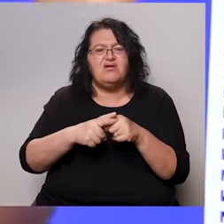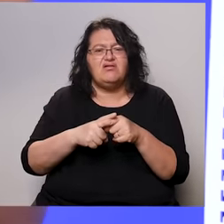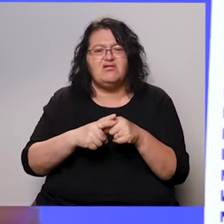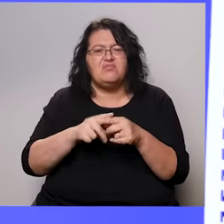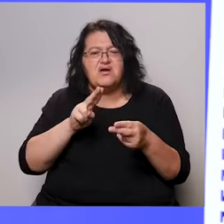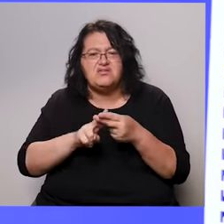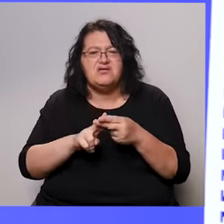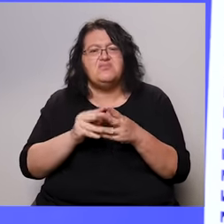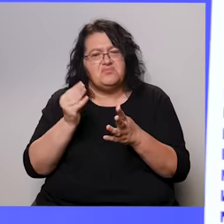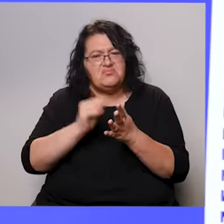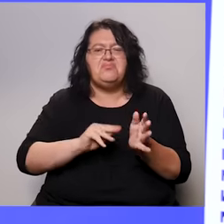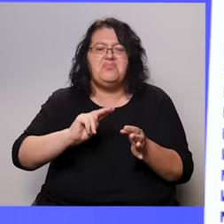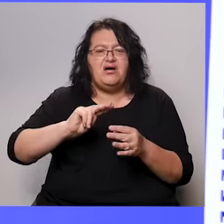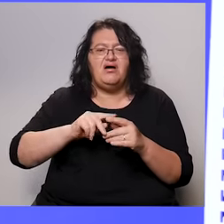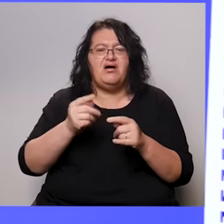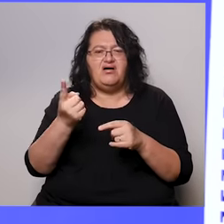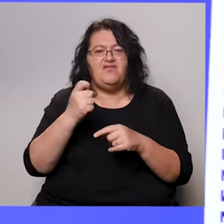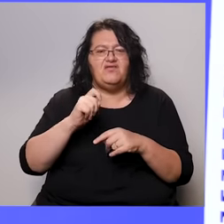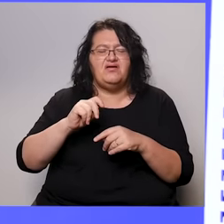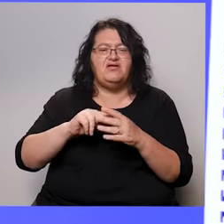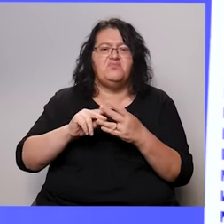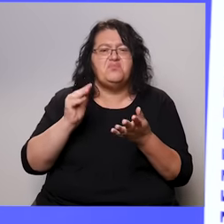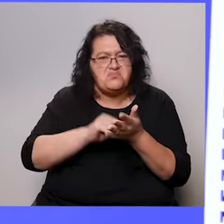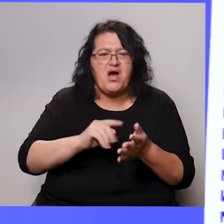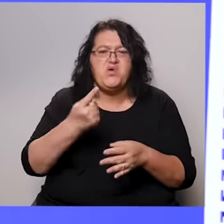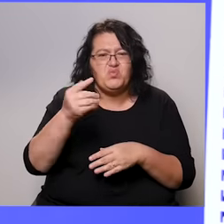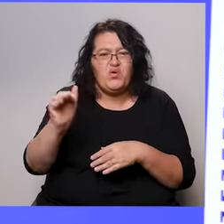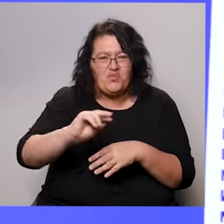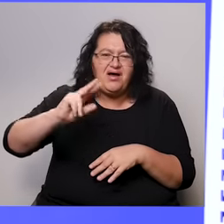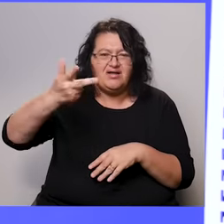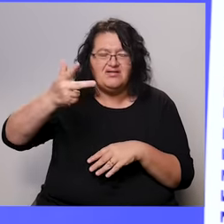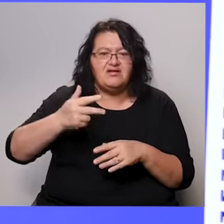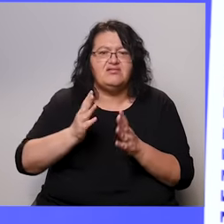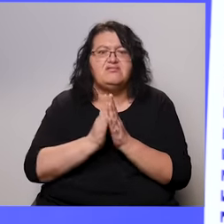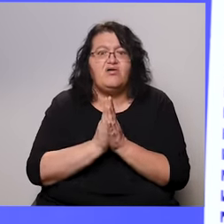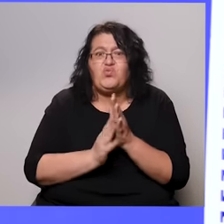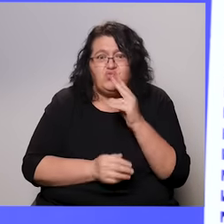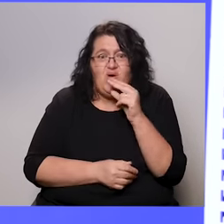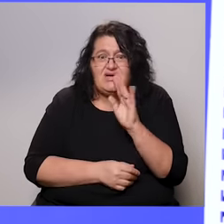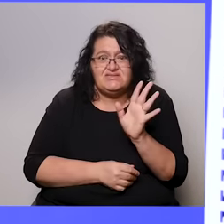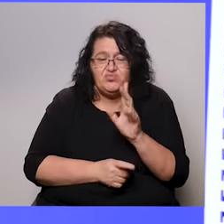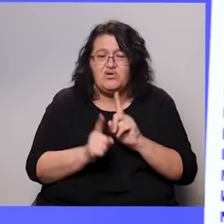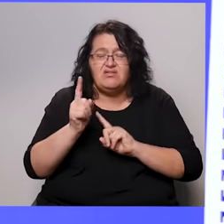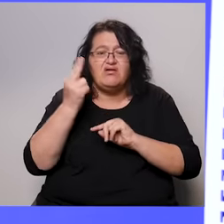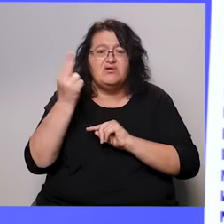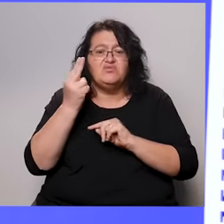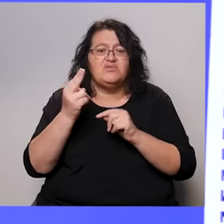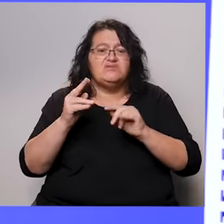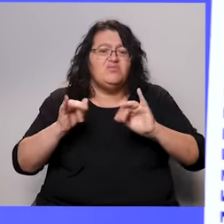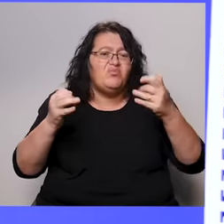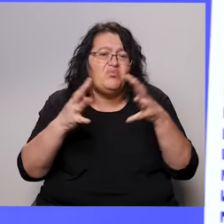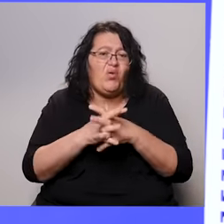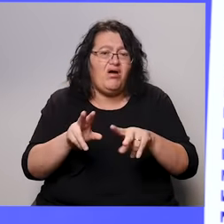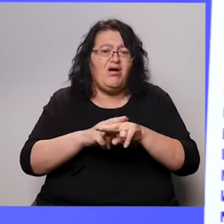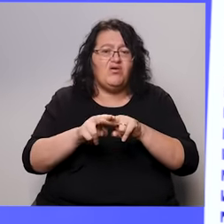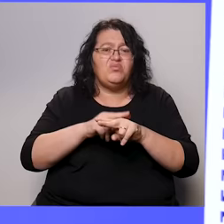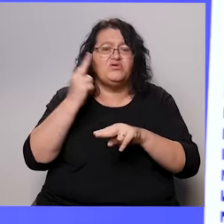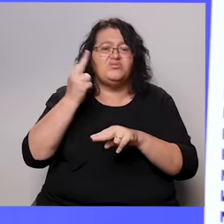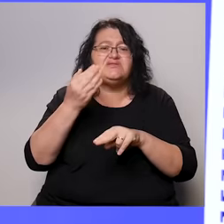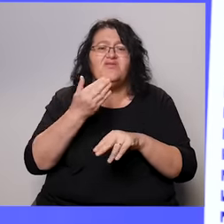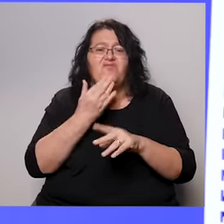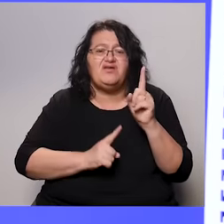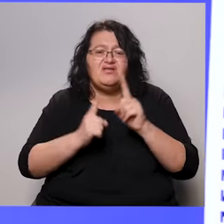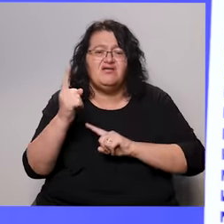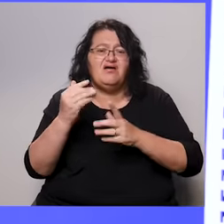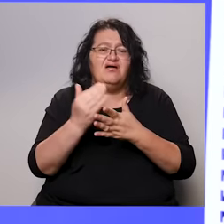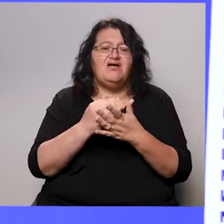O să mai avem un copil. Soția a început să mă oprească. Iubire, nu mai zi treaba asta, dacă intervine altceva, dacă într-adevăr Dumnezeu vrea, dar o să